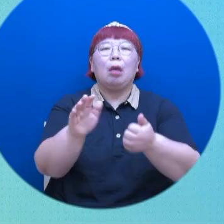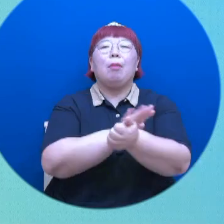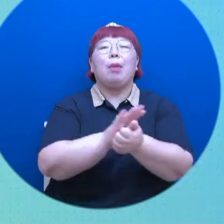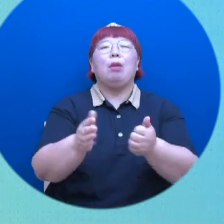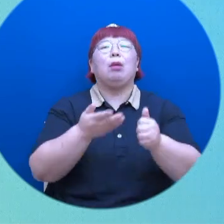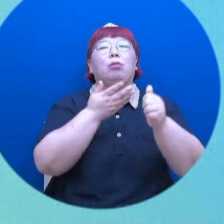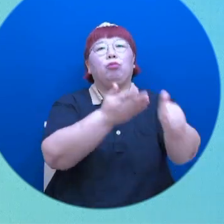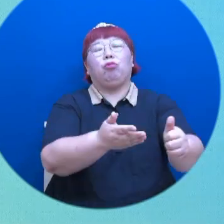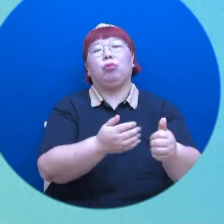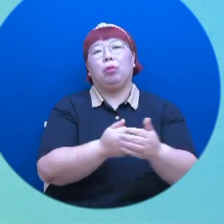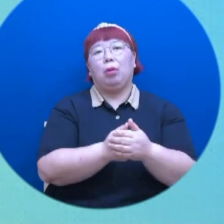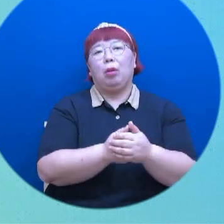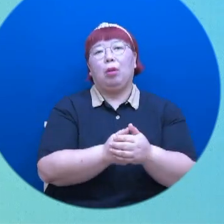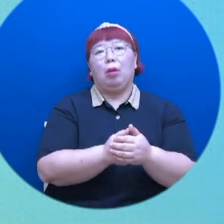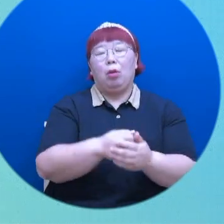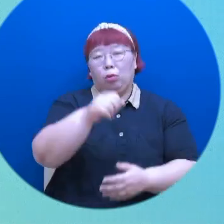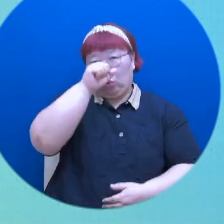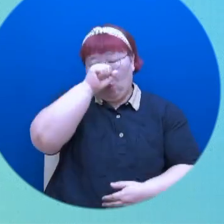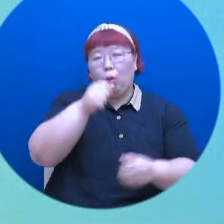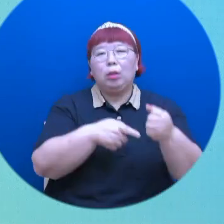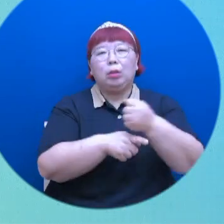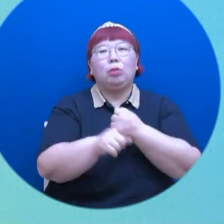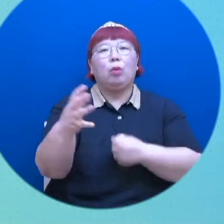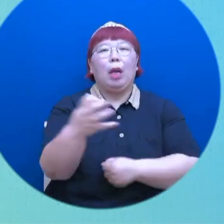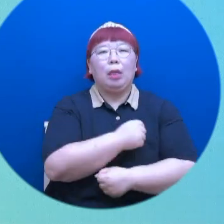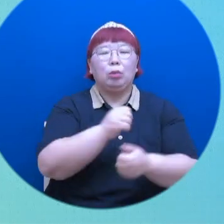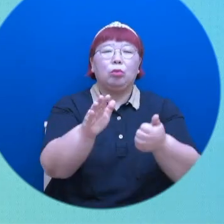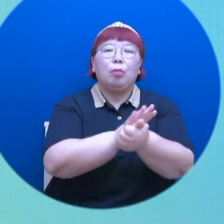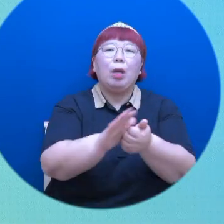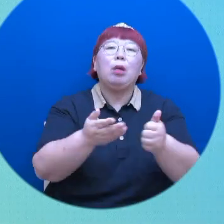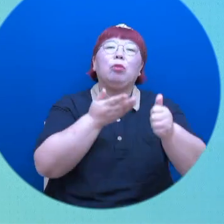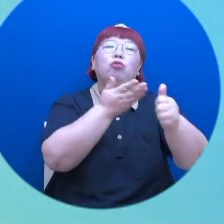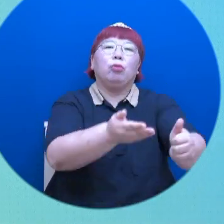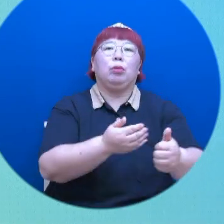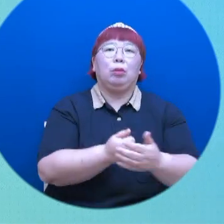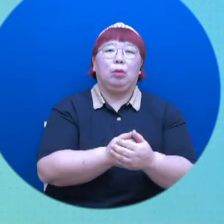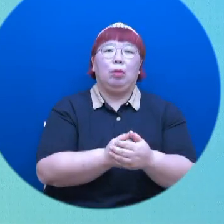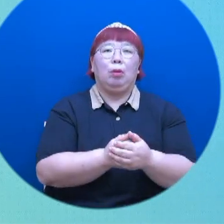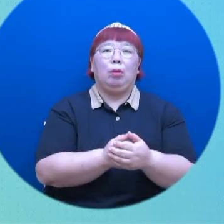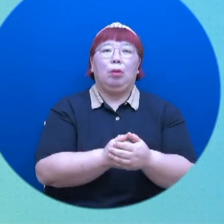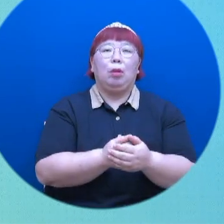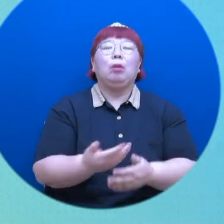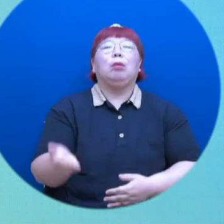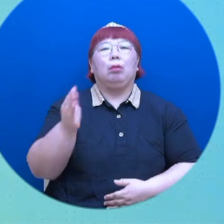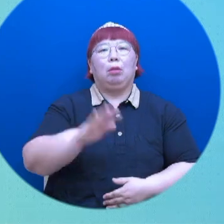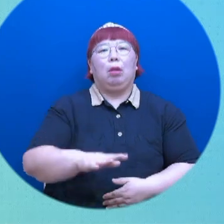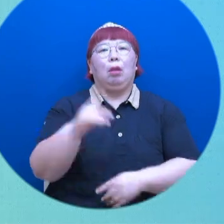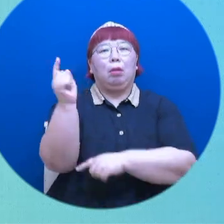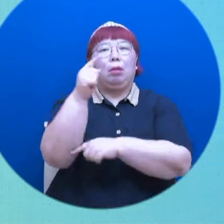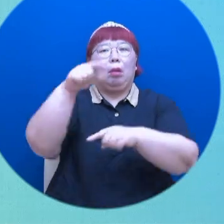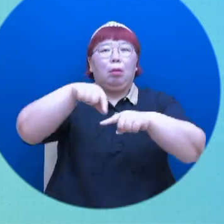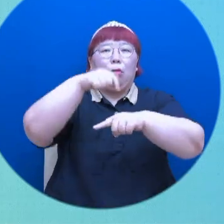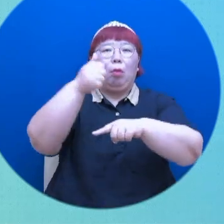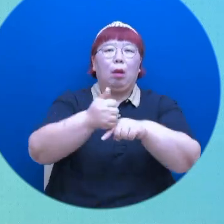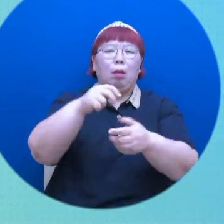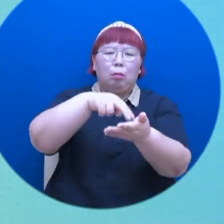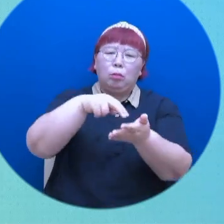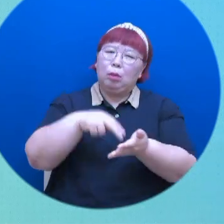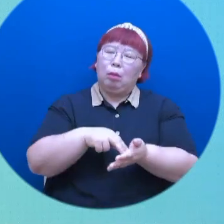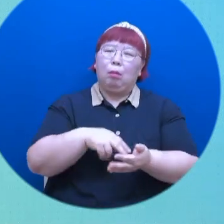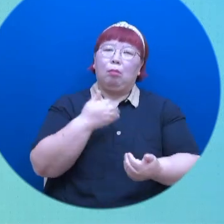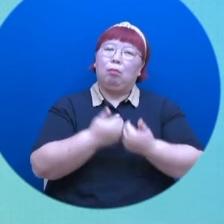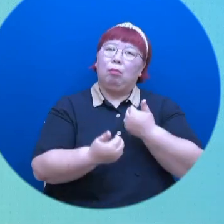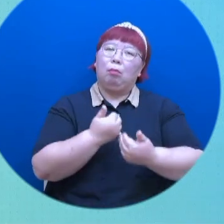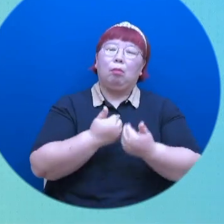최고의 선의며 배려예요. 그러나 다윗에게는 어떻습니까? 잘 맞지가